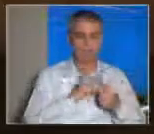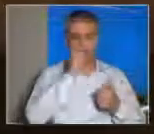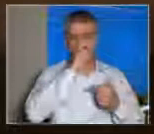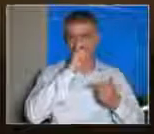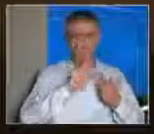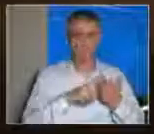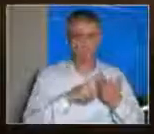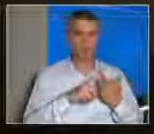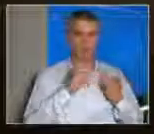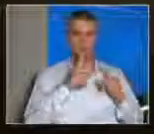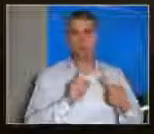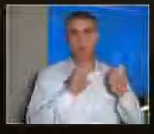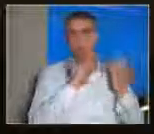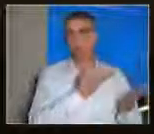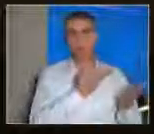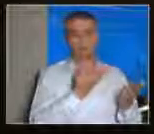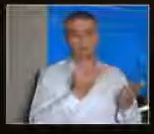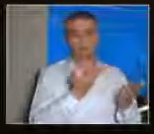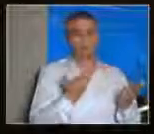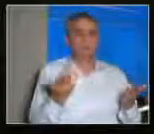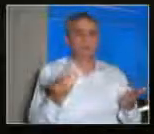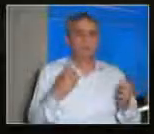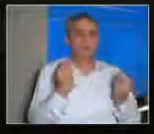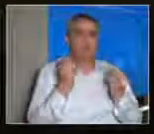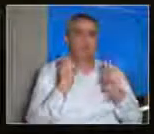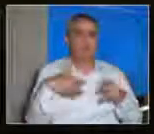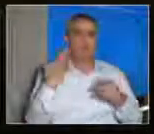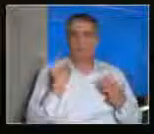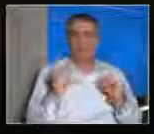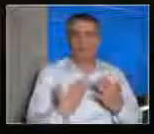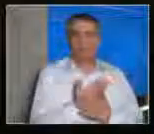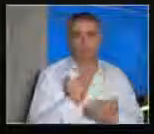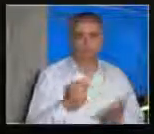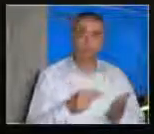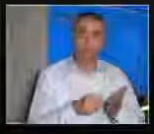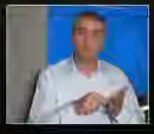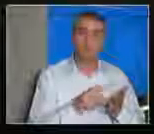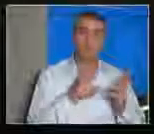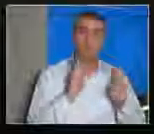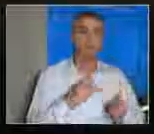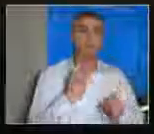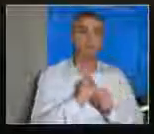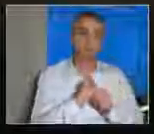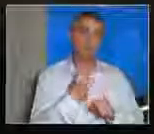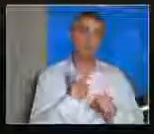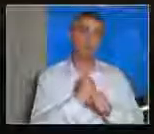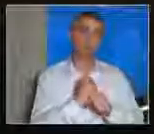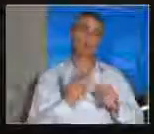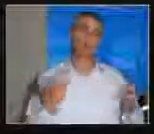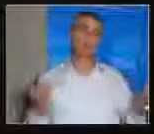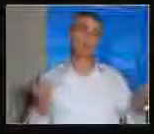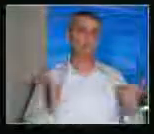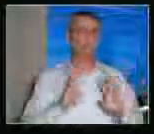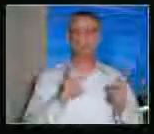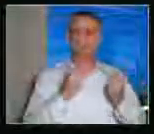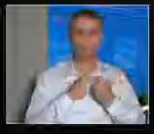זיהומים שיכולים לקרות, זה רצון קיים, הוא לא חדש. ולכן מה שאפשר לעשות אנחנו עושים, אבל בלי